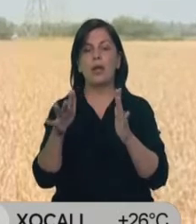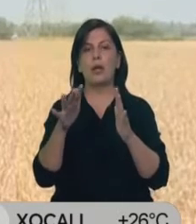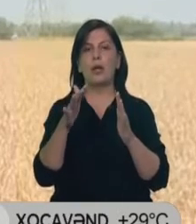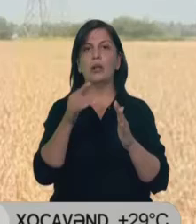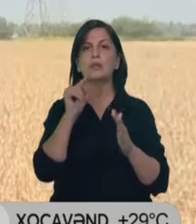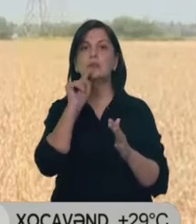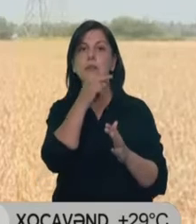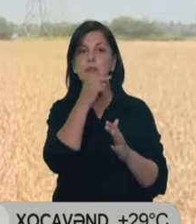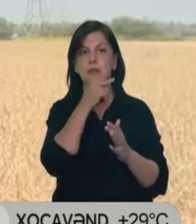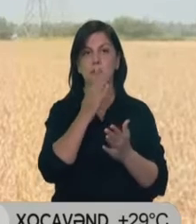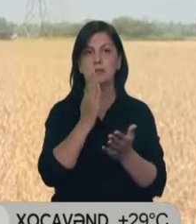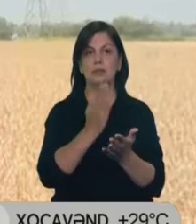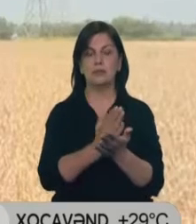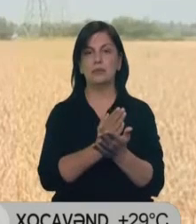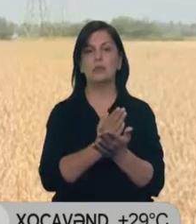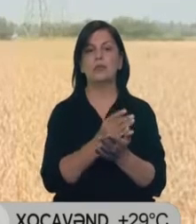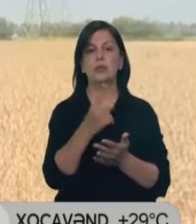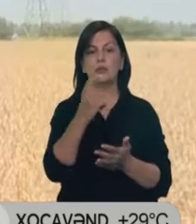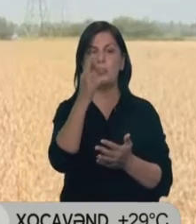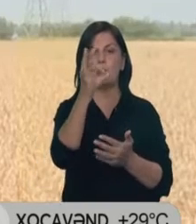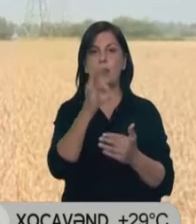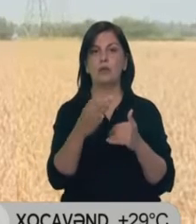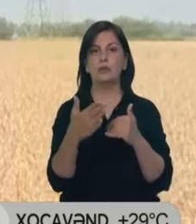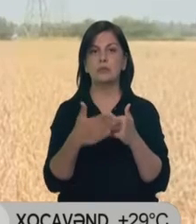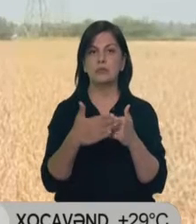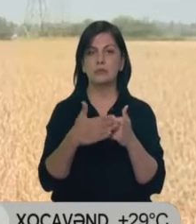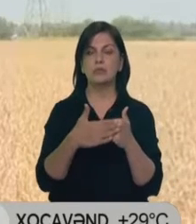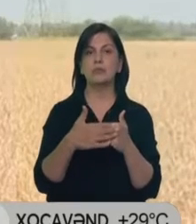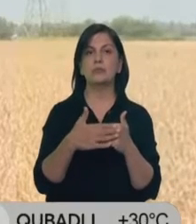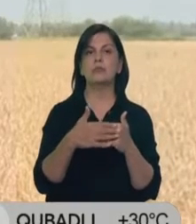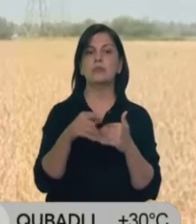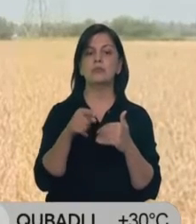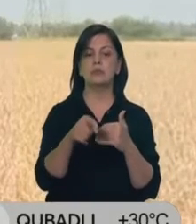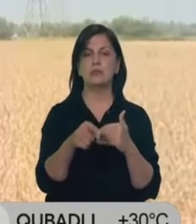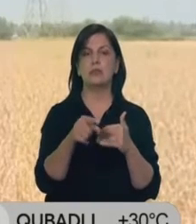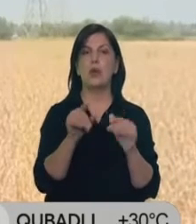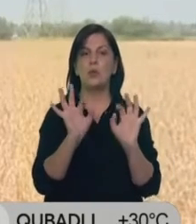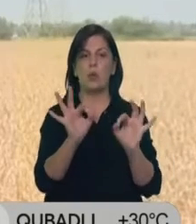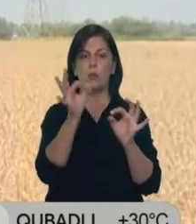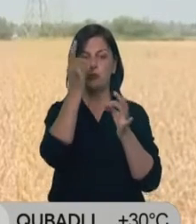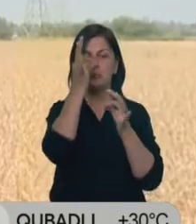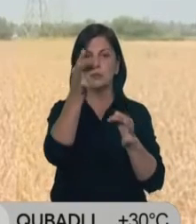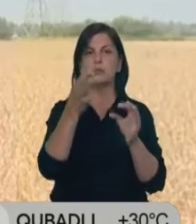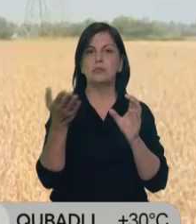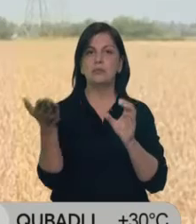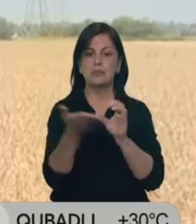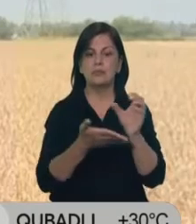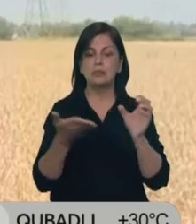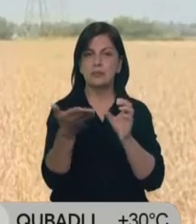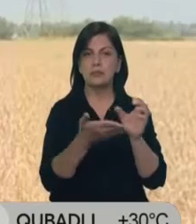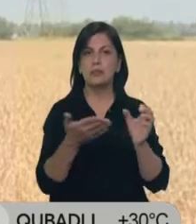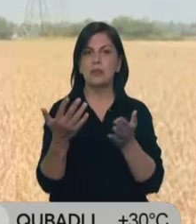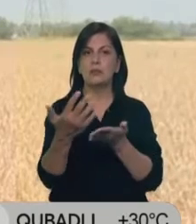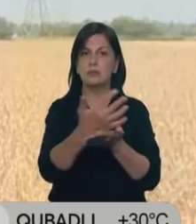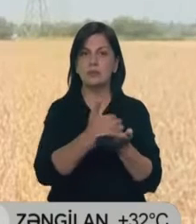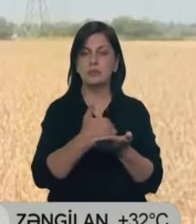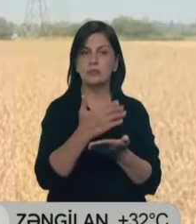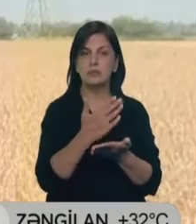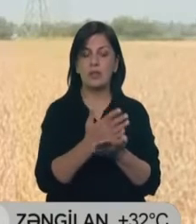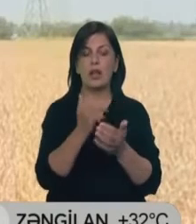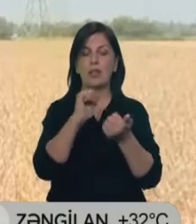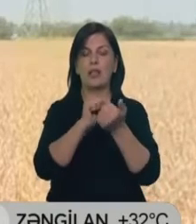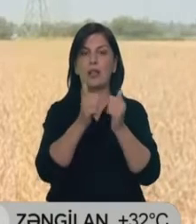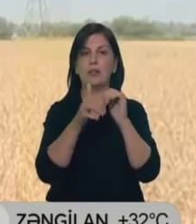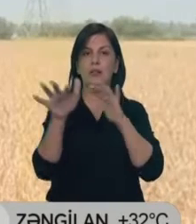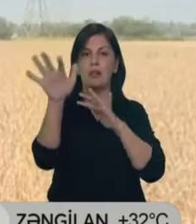o məsələ yoxdur. Məhsulu təxminən 100%-ə yaxın dəqiqliklə yığır və bu baxımdan dağlıq ərazilərdə ki, bu il havaların